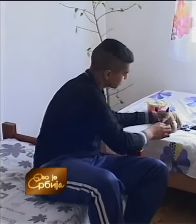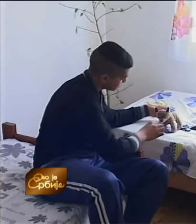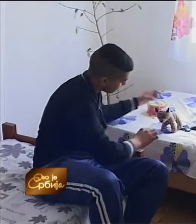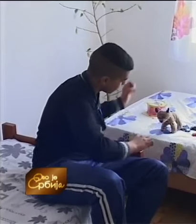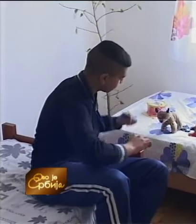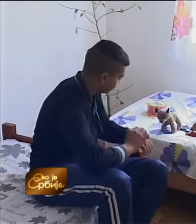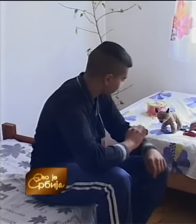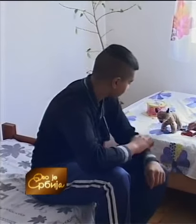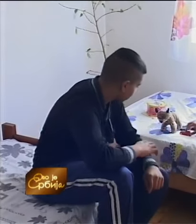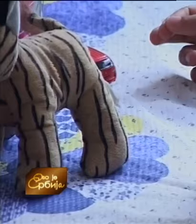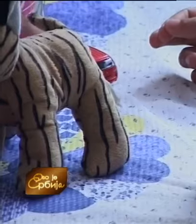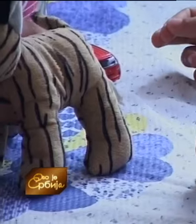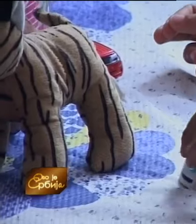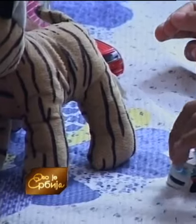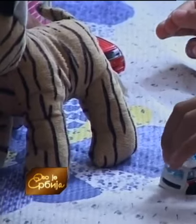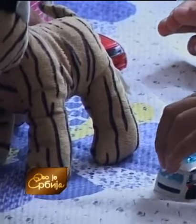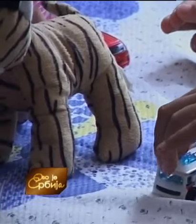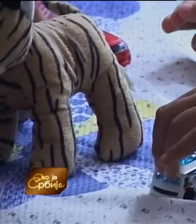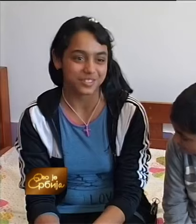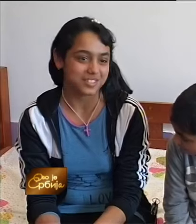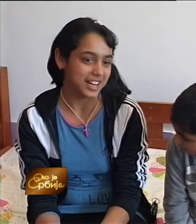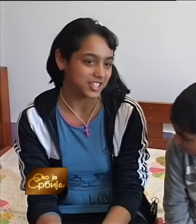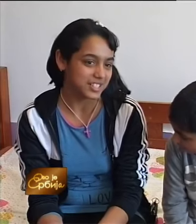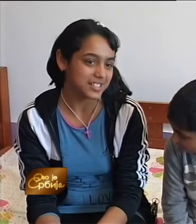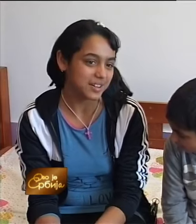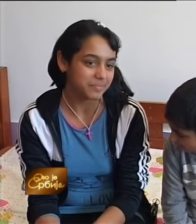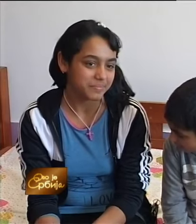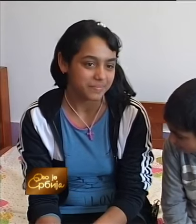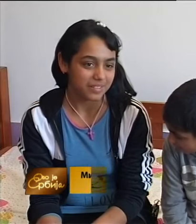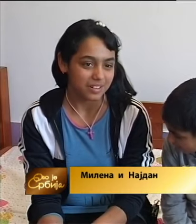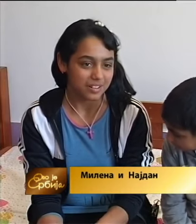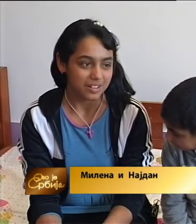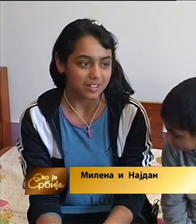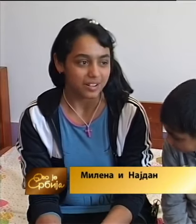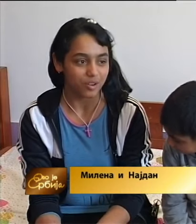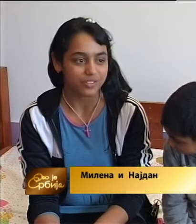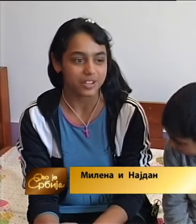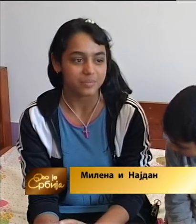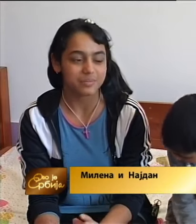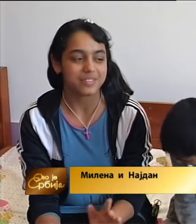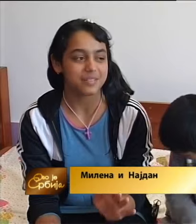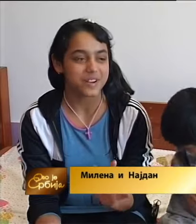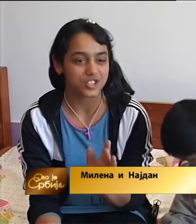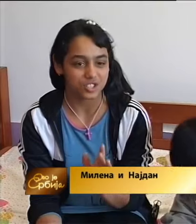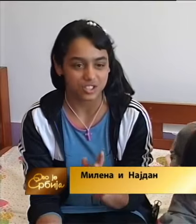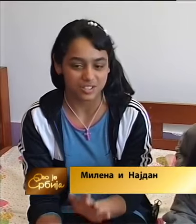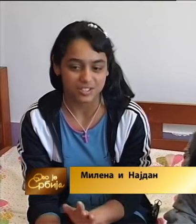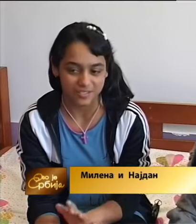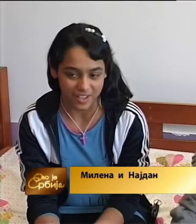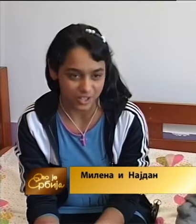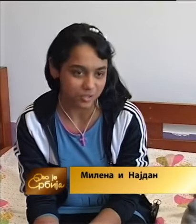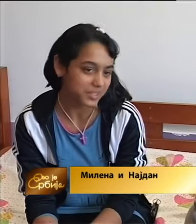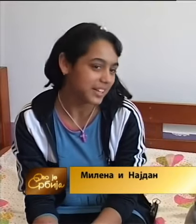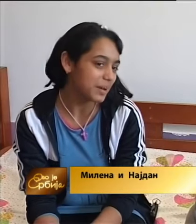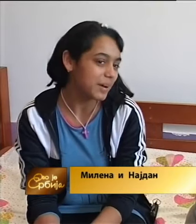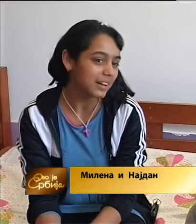đaci. Zadovoljstvo ne mogu i ne žele da sakriju. Srećna sam. Ovde imam baš